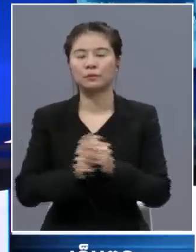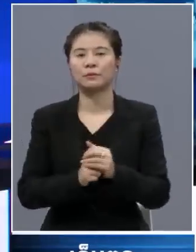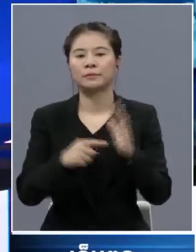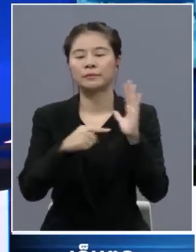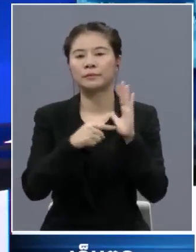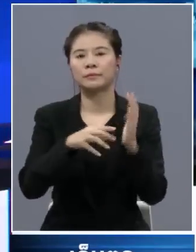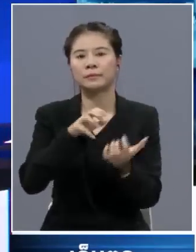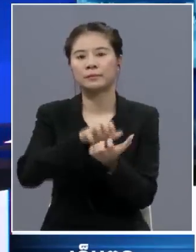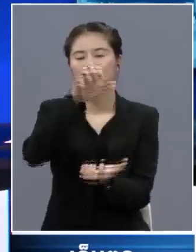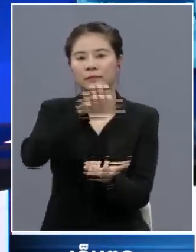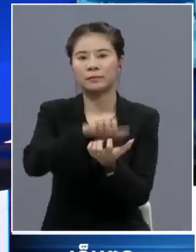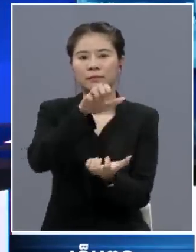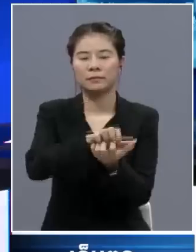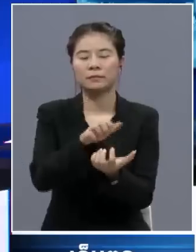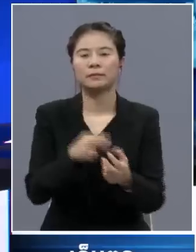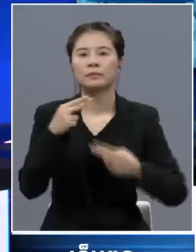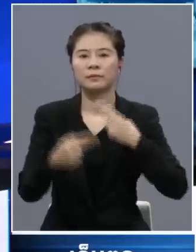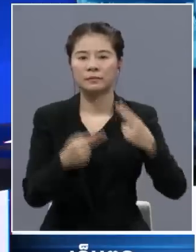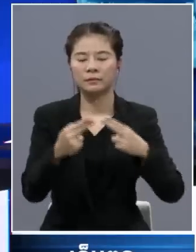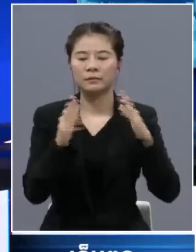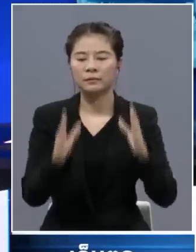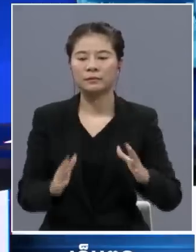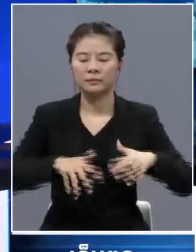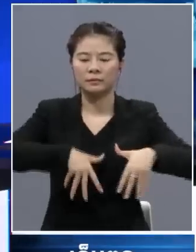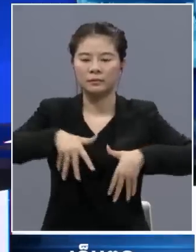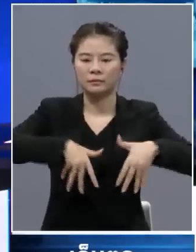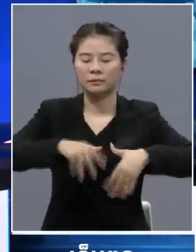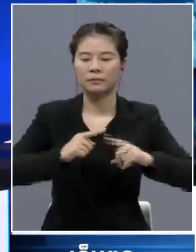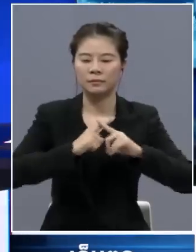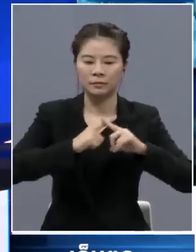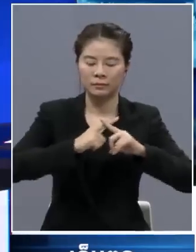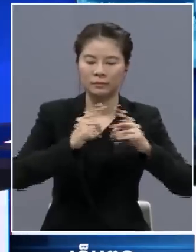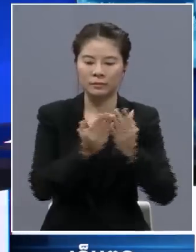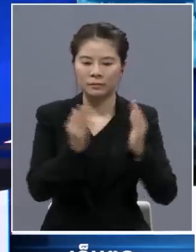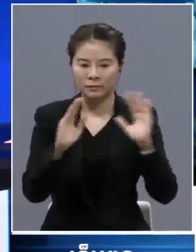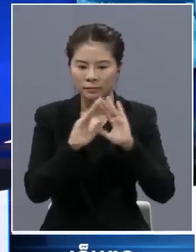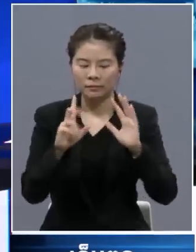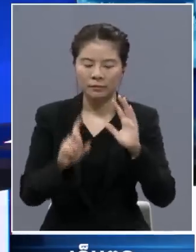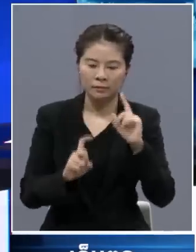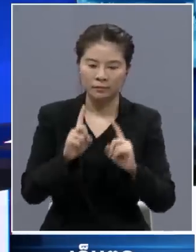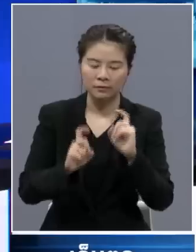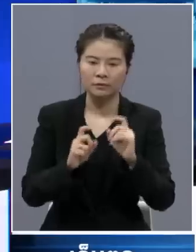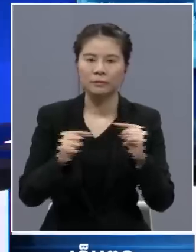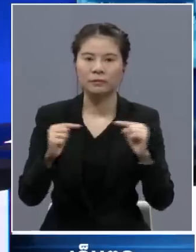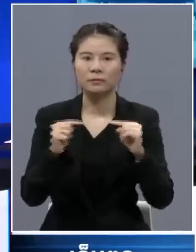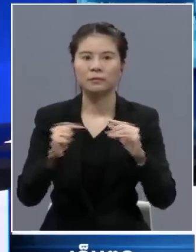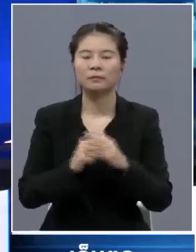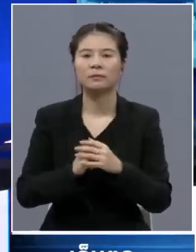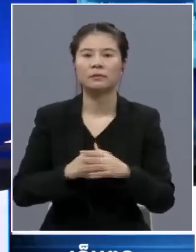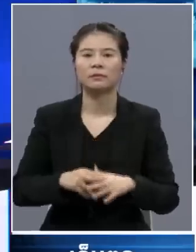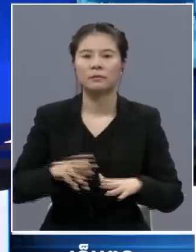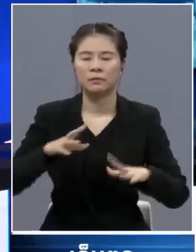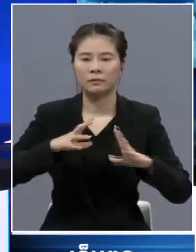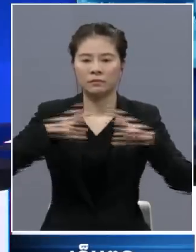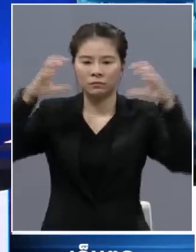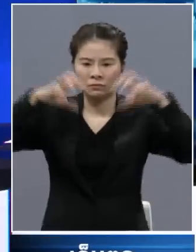ที่จังหวัดพิจิตรนะครับไปเยี่ยมในส่วนของผู้ที่ได้รับบาดเจ็บแล้วก็ครอบครัวที่สูญเสียจากเหตุการณ์วาตภัยที่เกิดขึ้นในช่วงที่ผ่านมานะครับโ